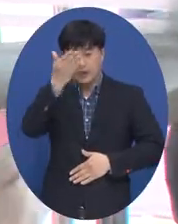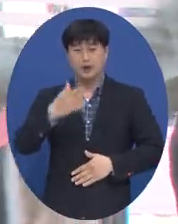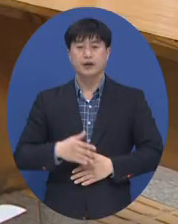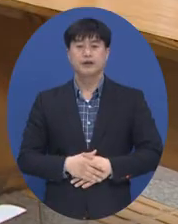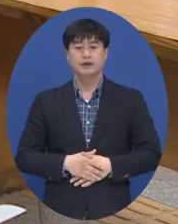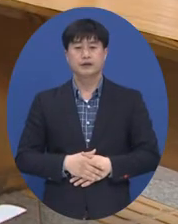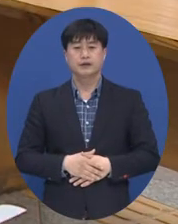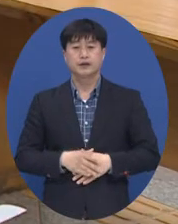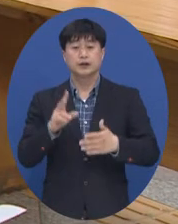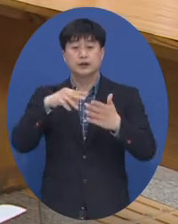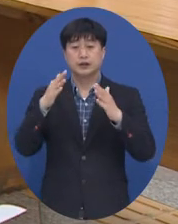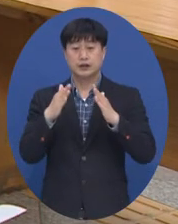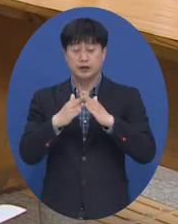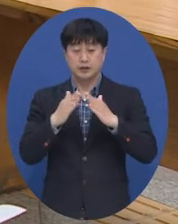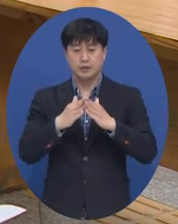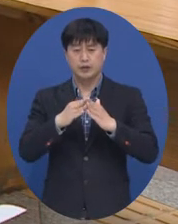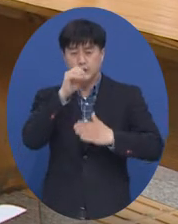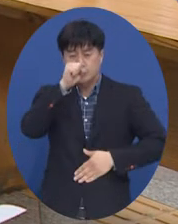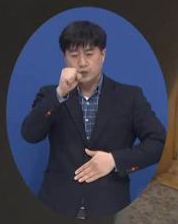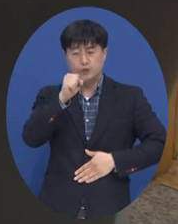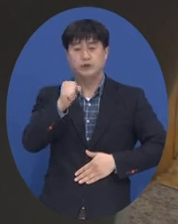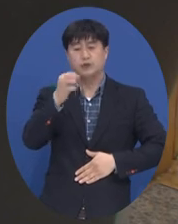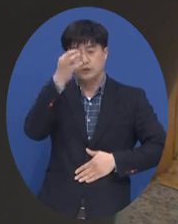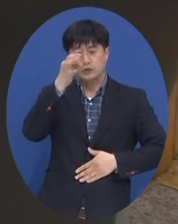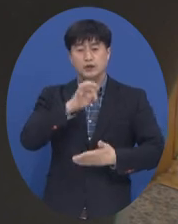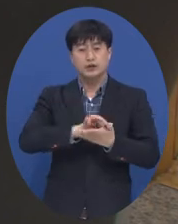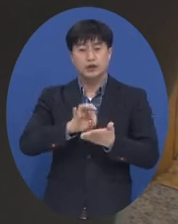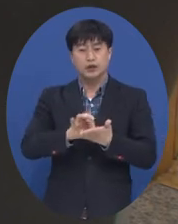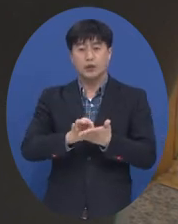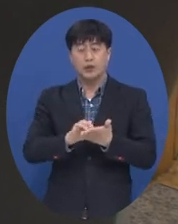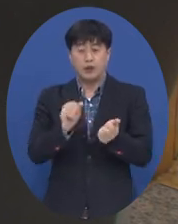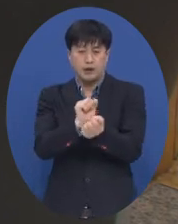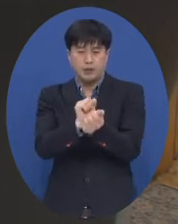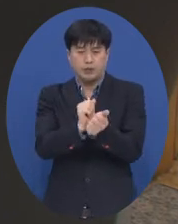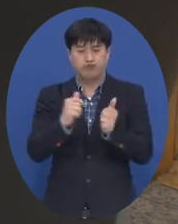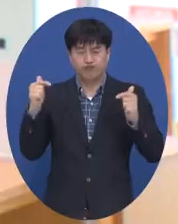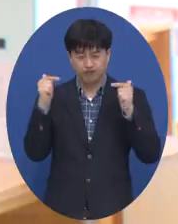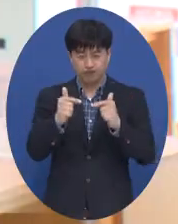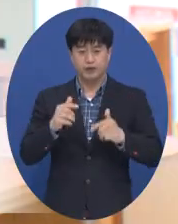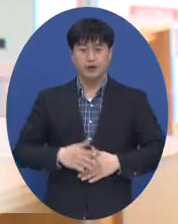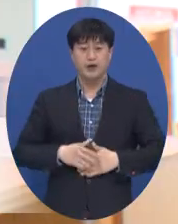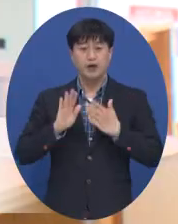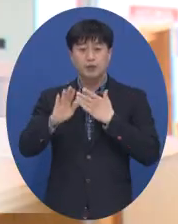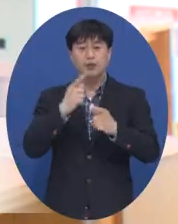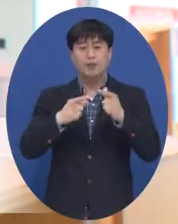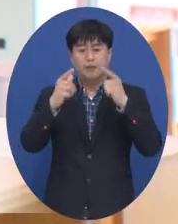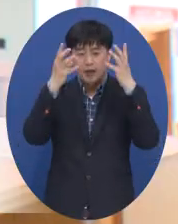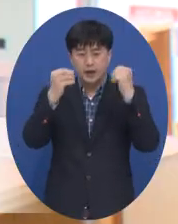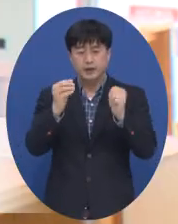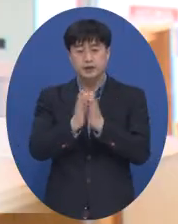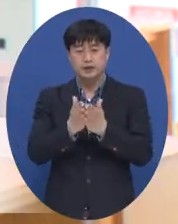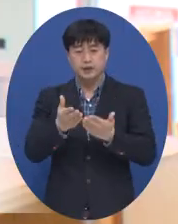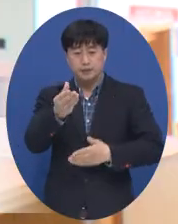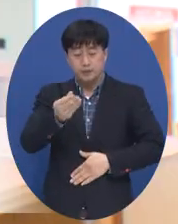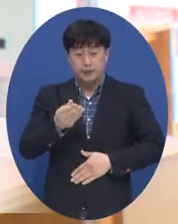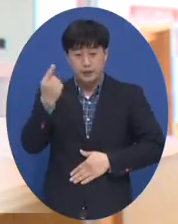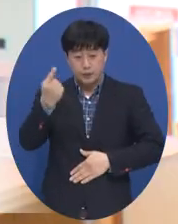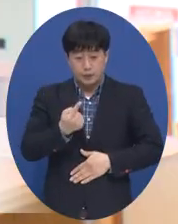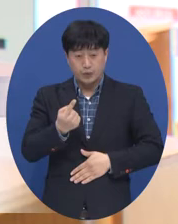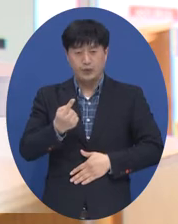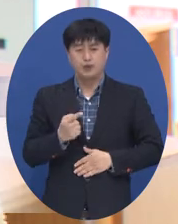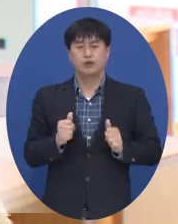형태입니다 도서관 의 숨기는 살리면서 감염 우결을 최대한 줄인 거 없다 앞으로도 더 많은 책을